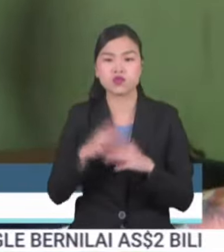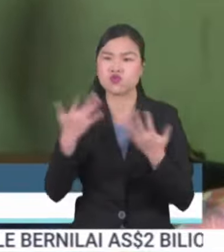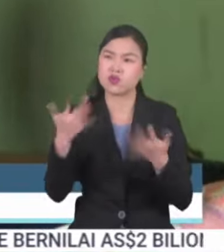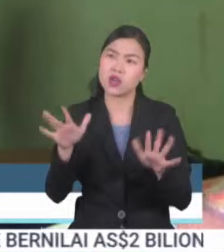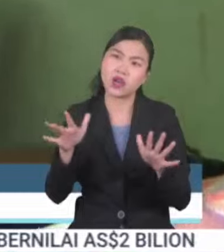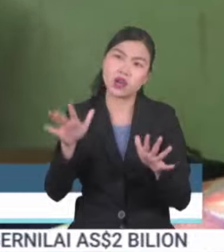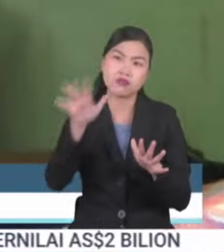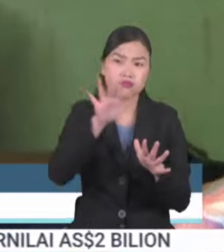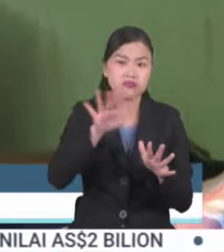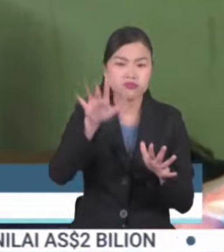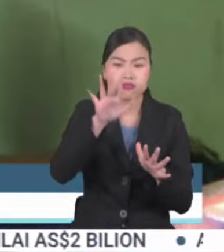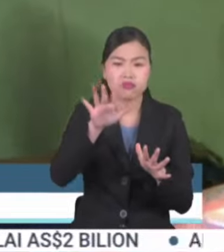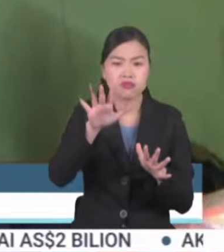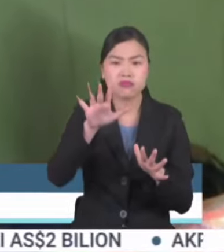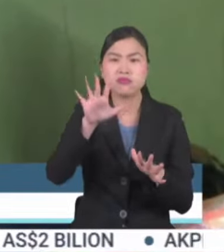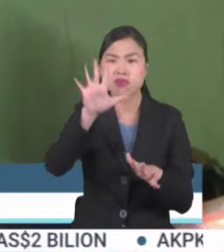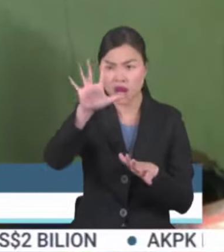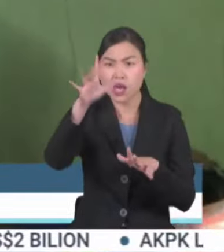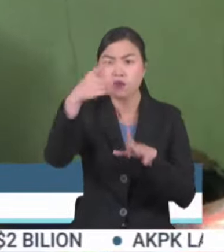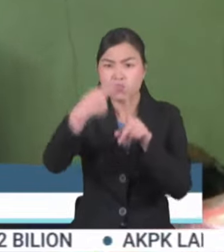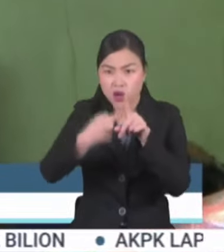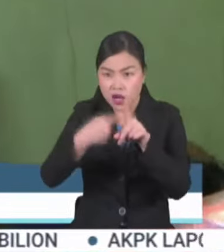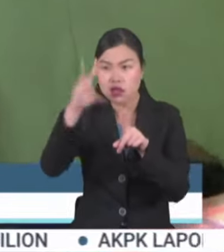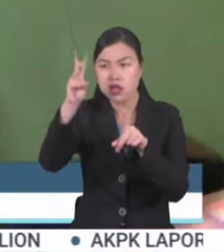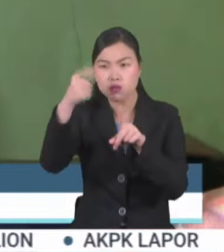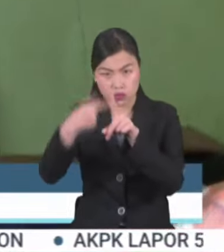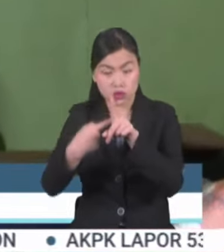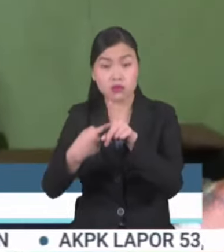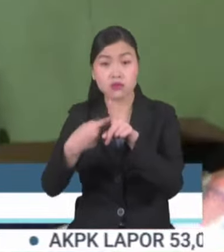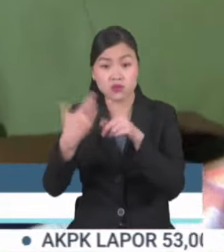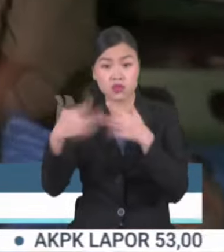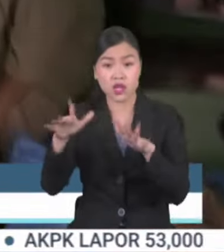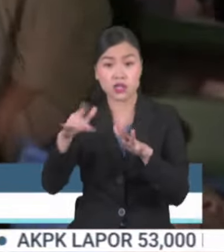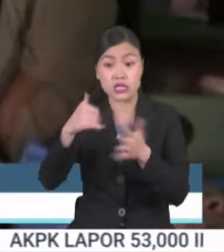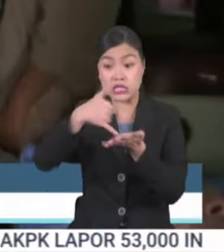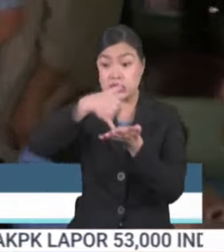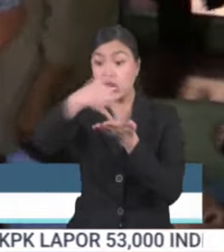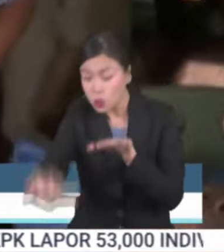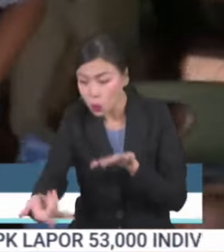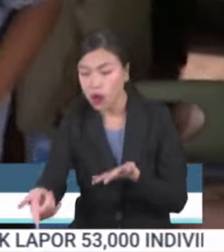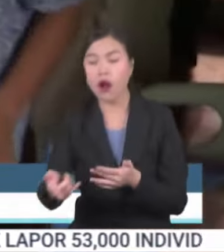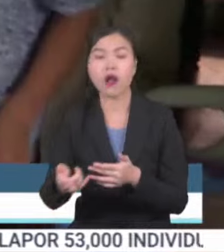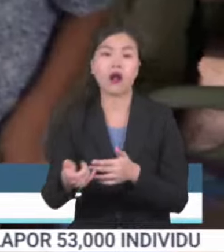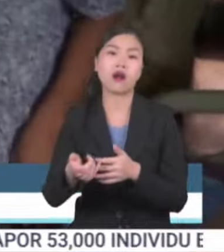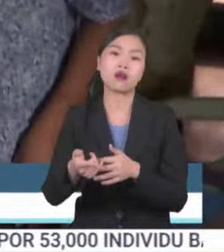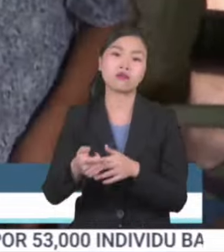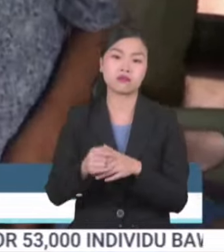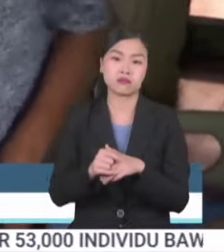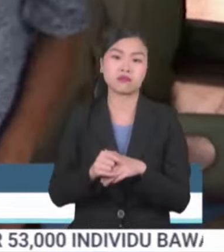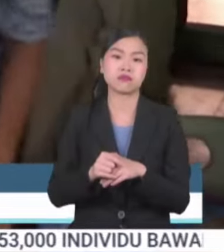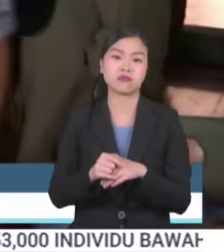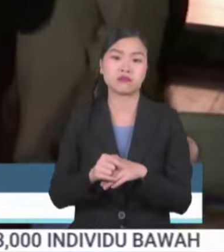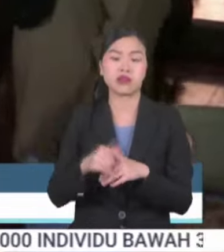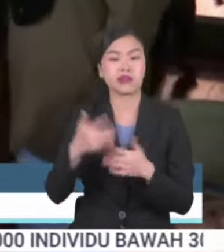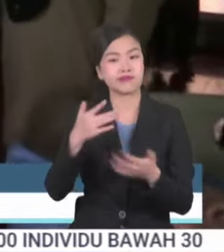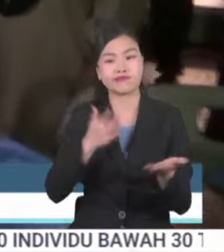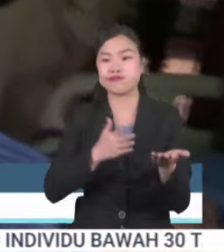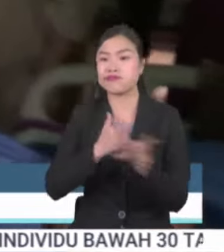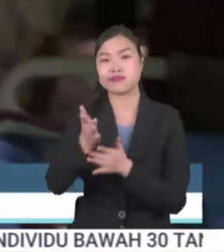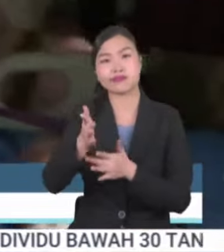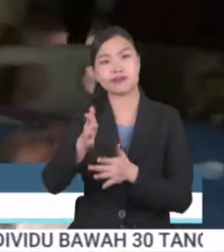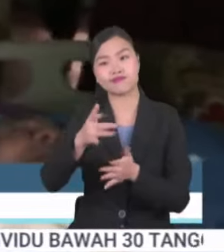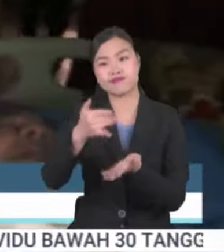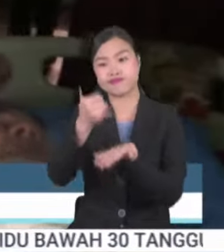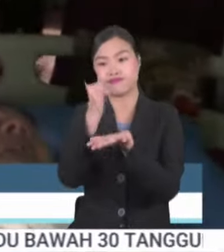dalam dah 5 bulan, 6 bulan dah. Dia jatuh depan ni je. Dah tinggi kan. Tunggu terlantar. Dia